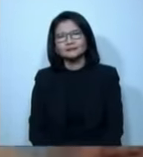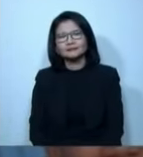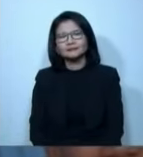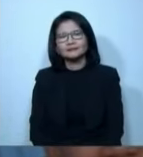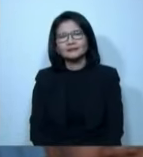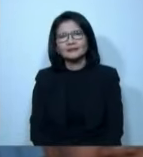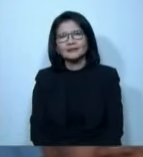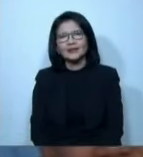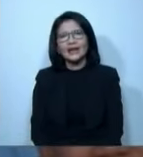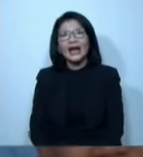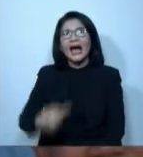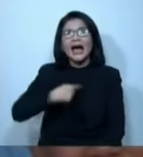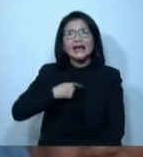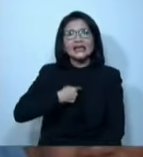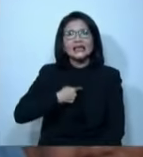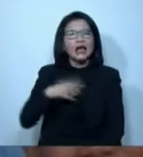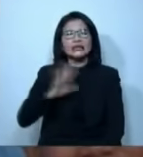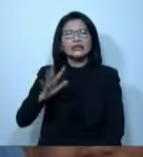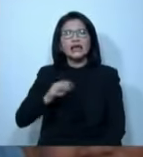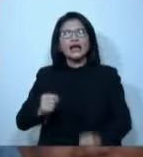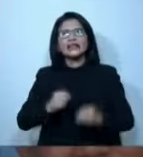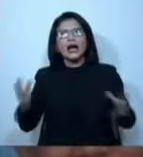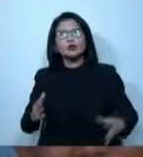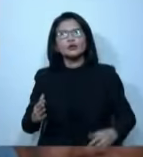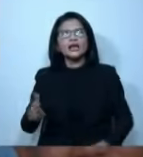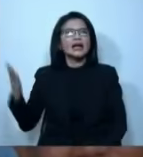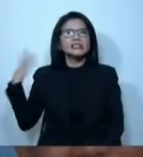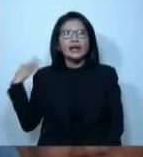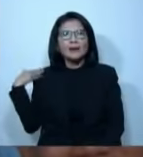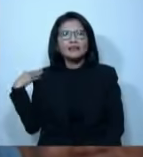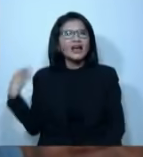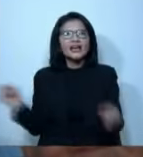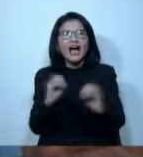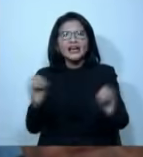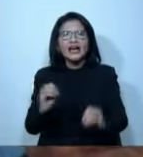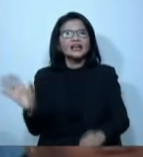Dan saya tidak takut, tidak punya jabatan, Mas Anies.